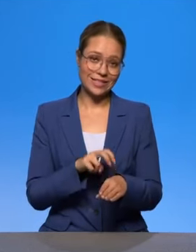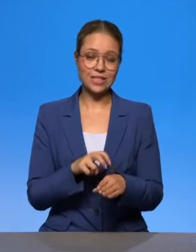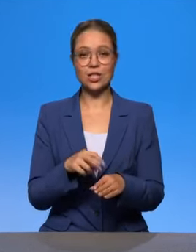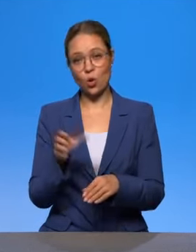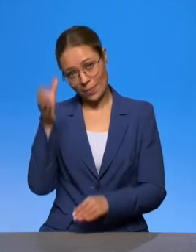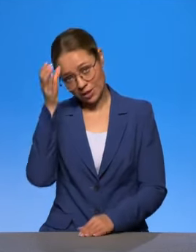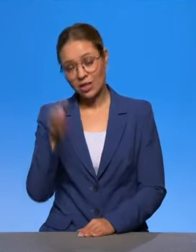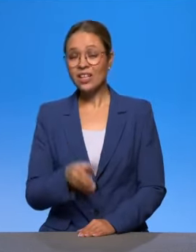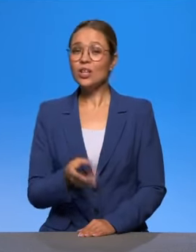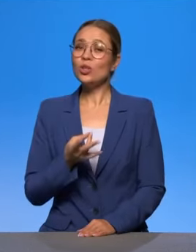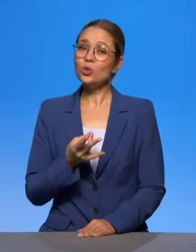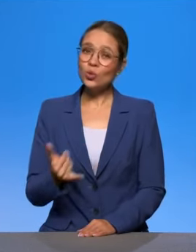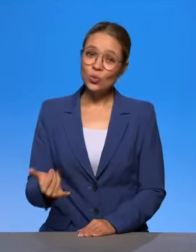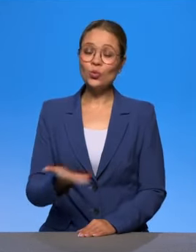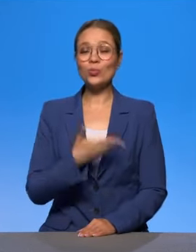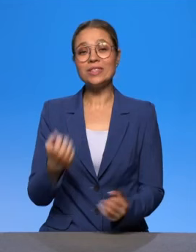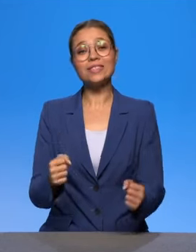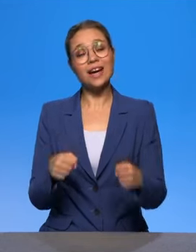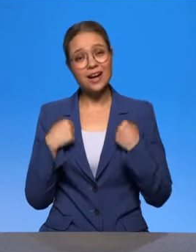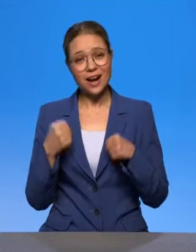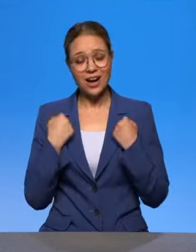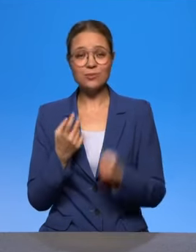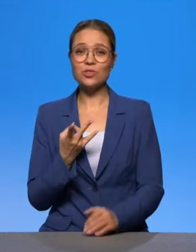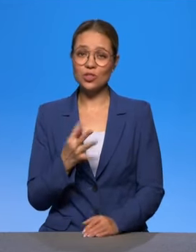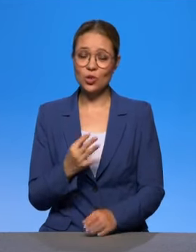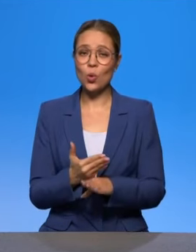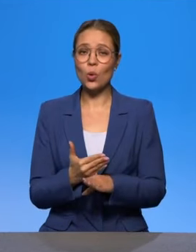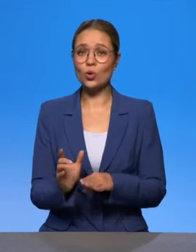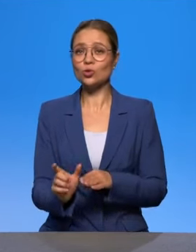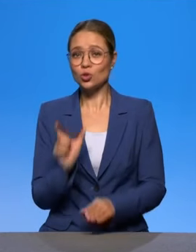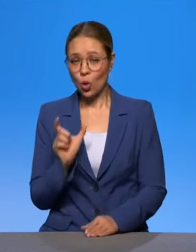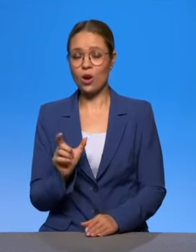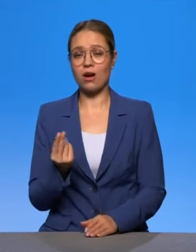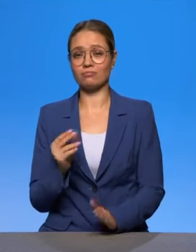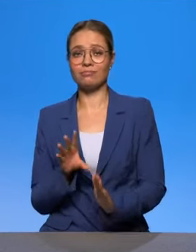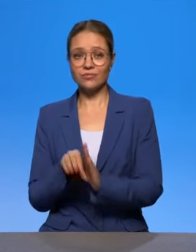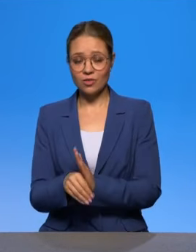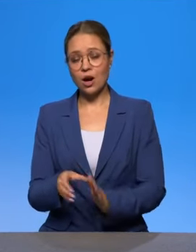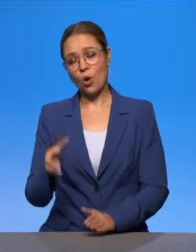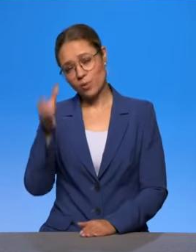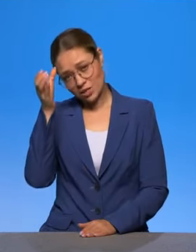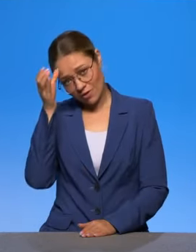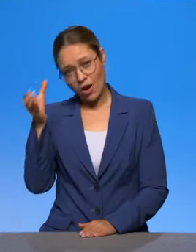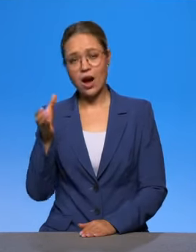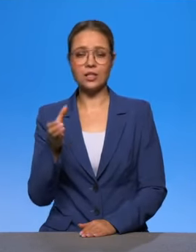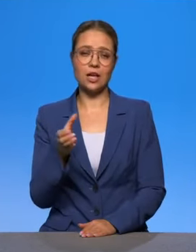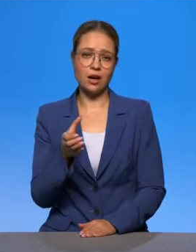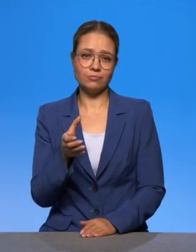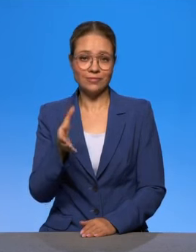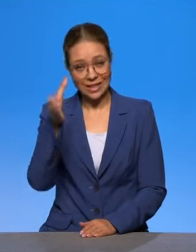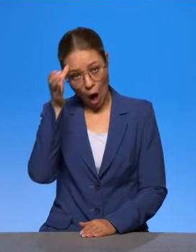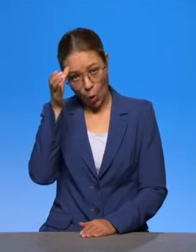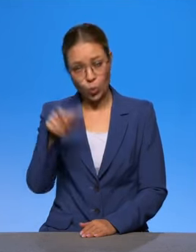стараемся, но, конечно, доля вложений вот в человеческий капитал, там, в образование, в науку, у нас, в общем-то, конечно,